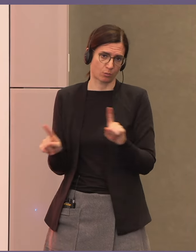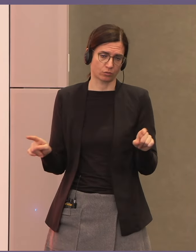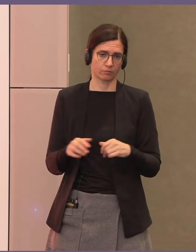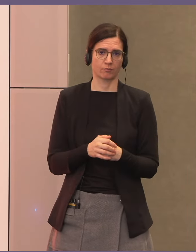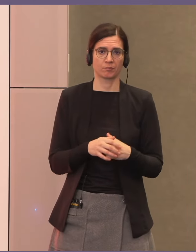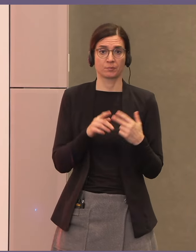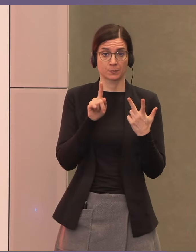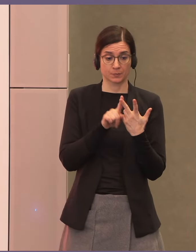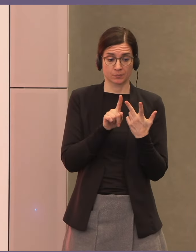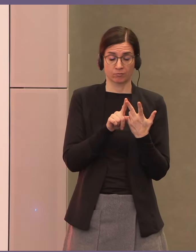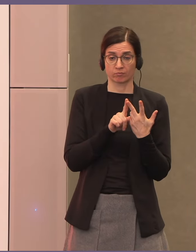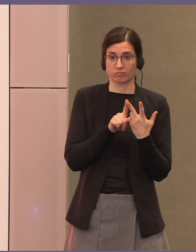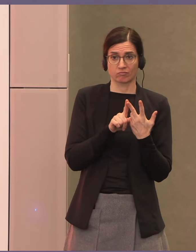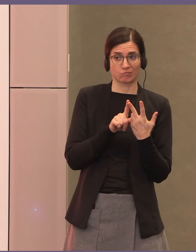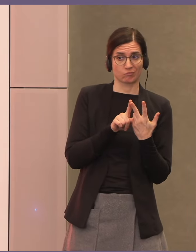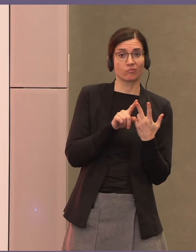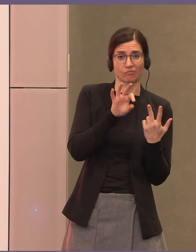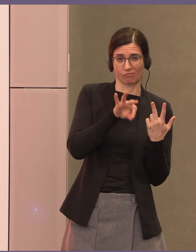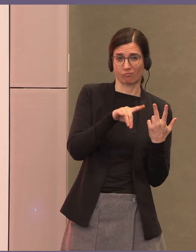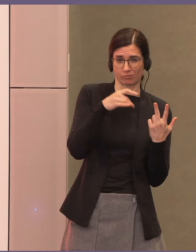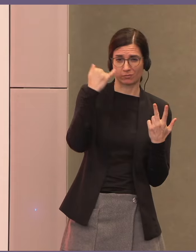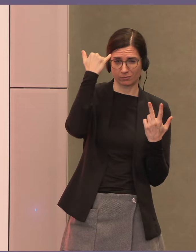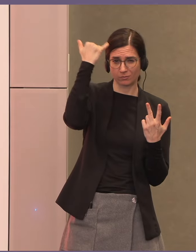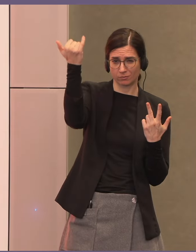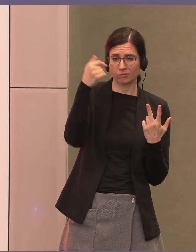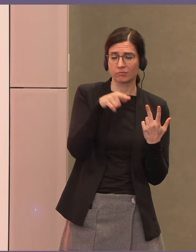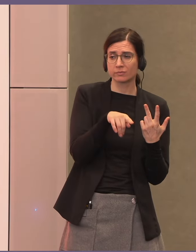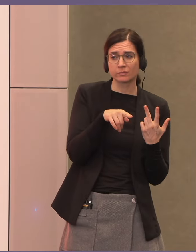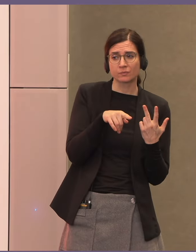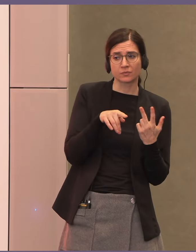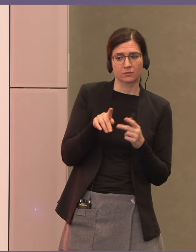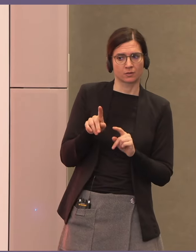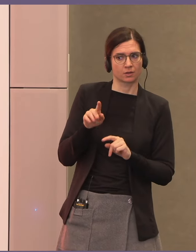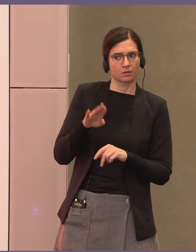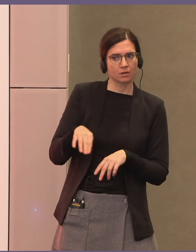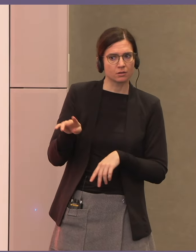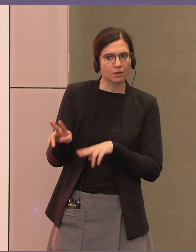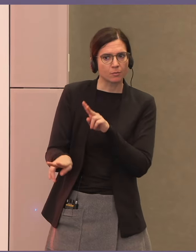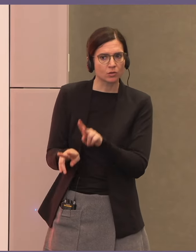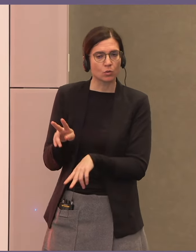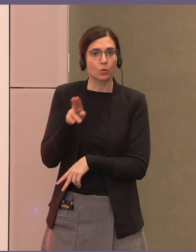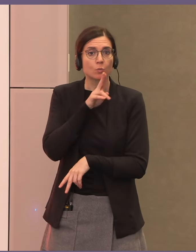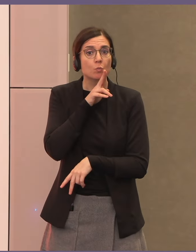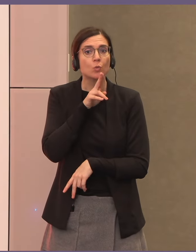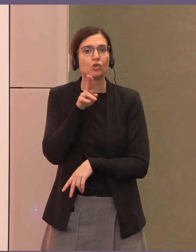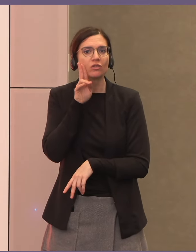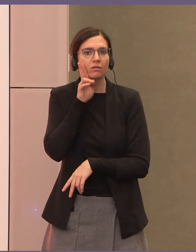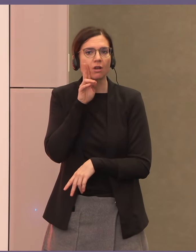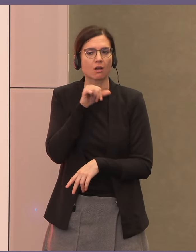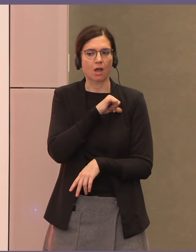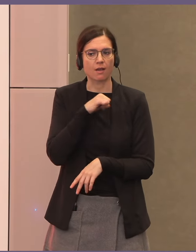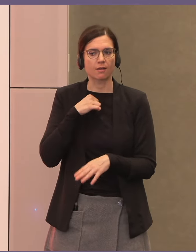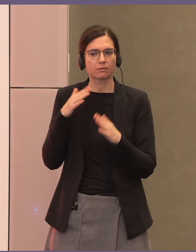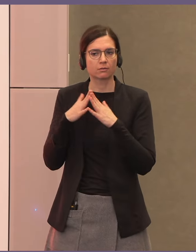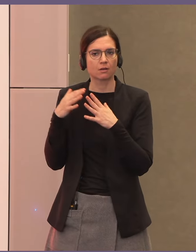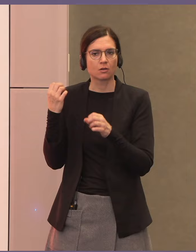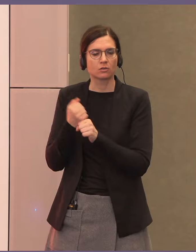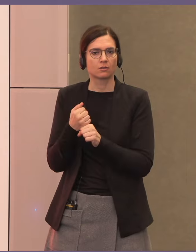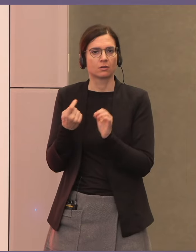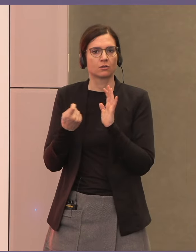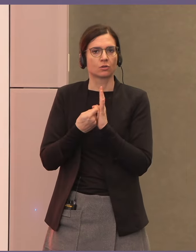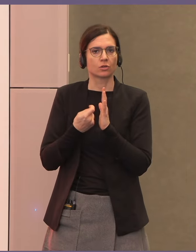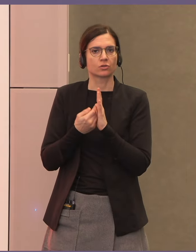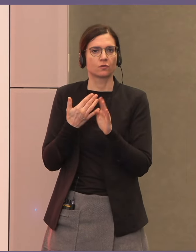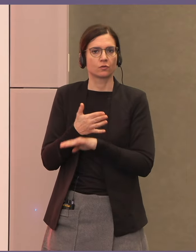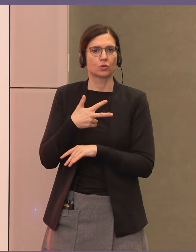Drittens soll durch die Übernahme von Kinderbetreuung durch Mütter im eigenen Haushalt die Kosten